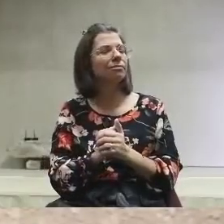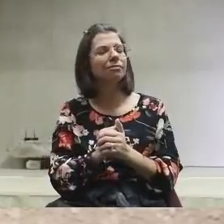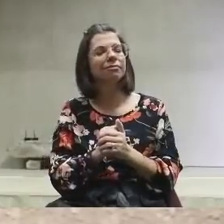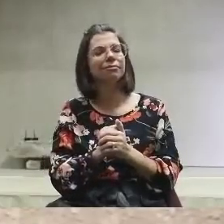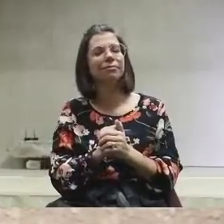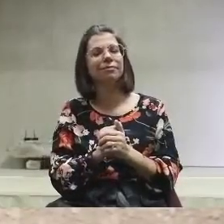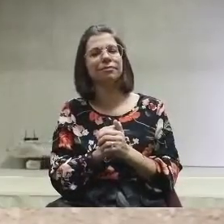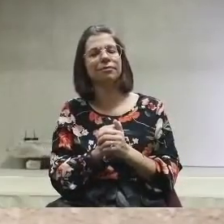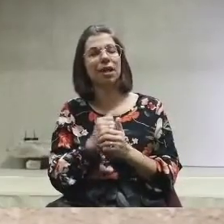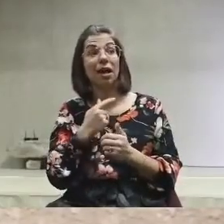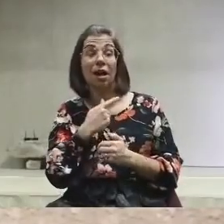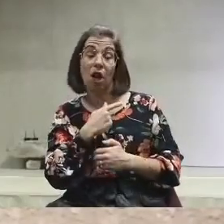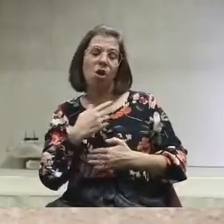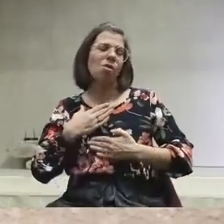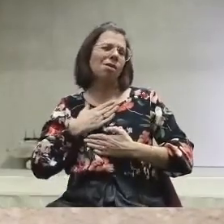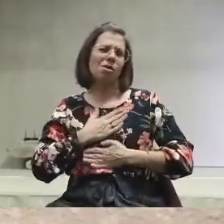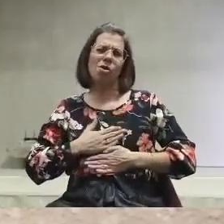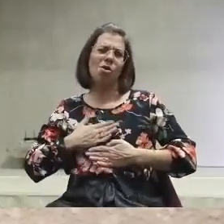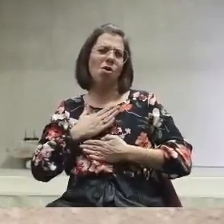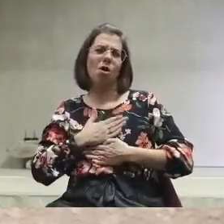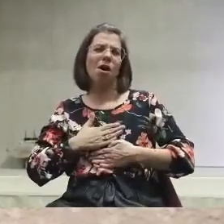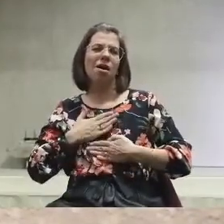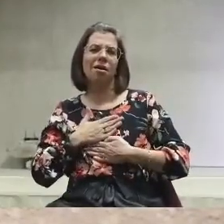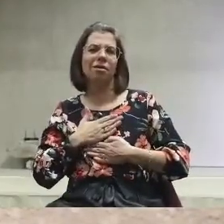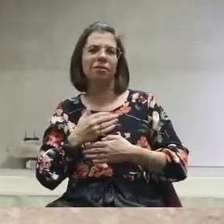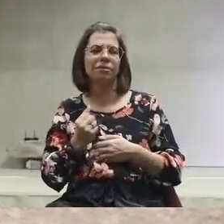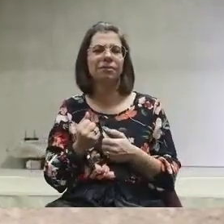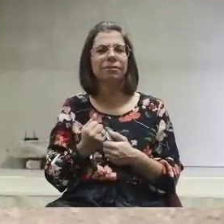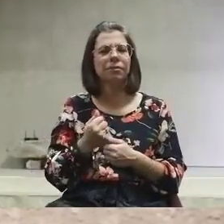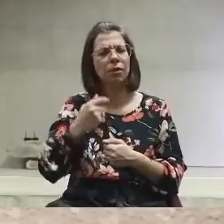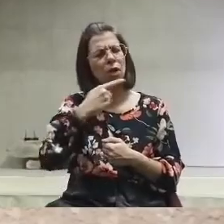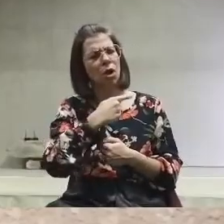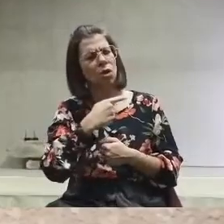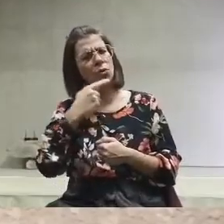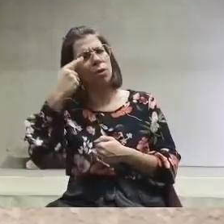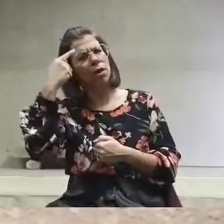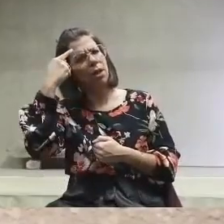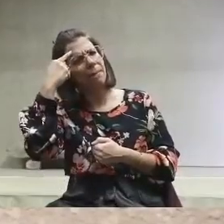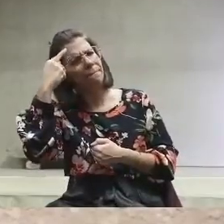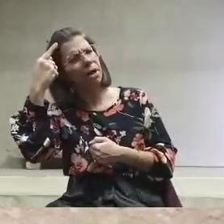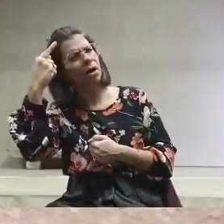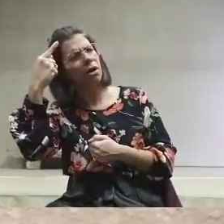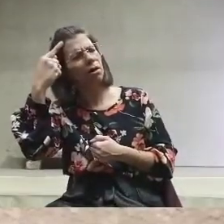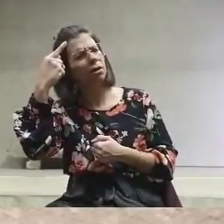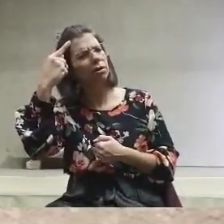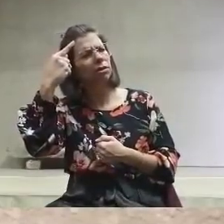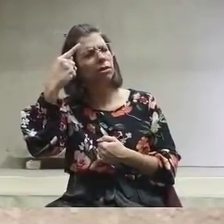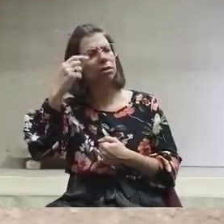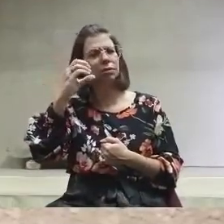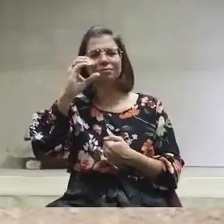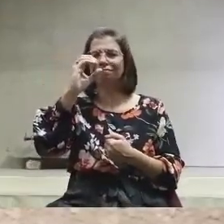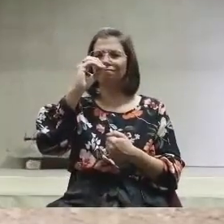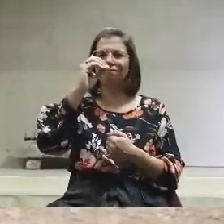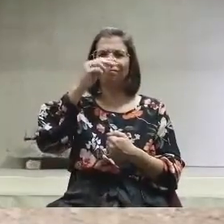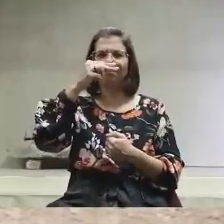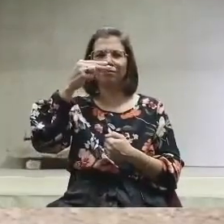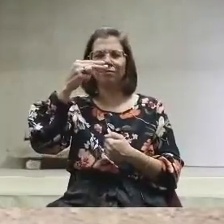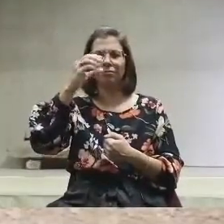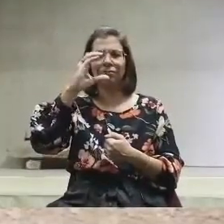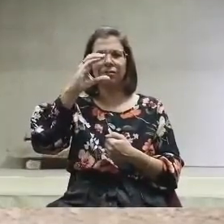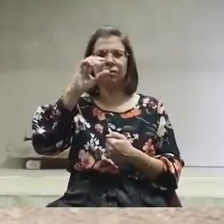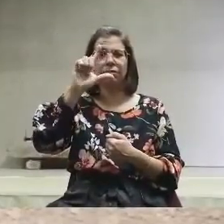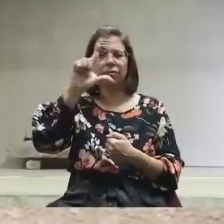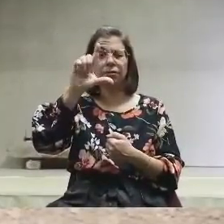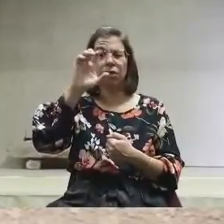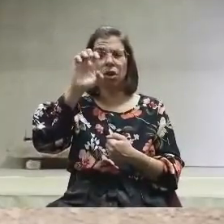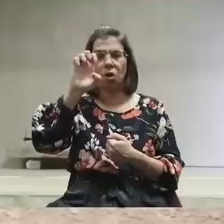Et je ne pouvais pas m'empêcher de penser au papa de ma cousine, mon oncle, qui dans les années 80 en Corée, ils